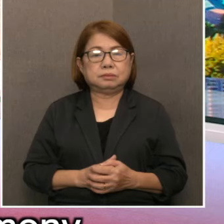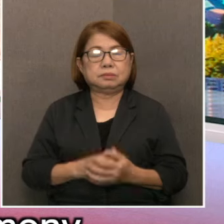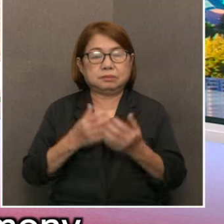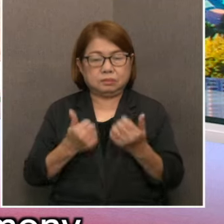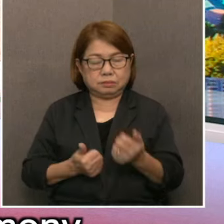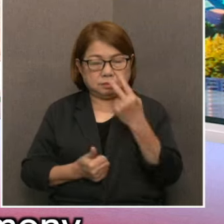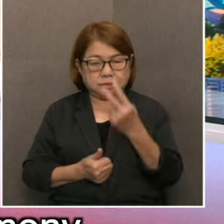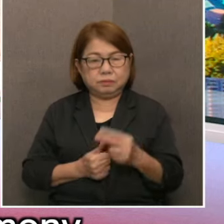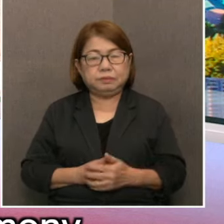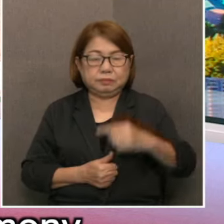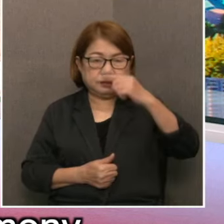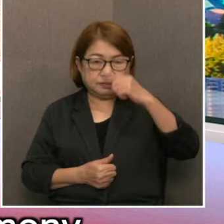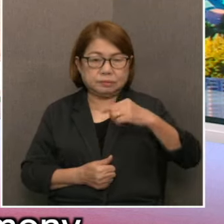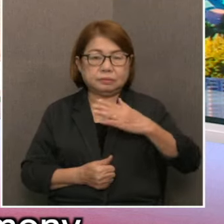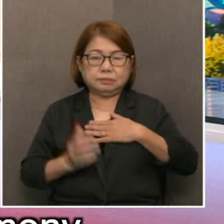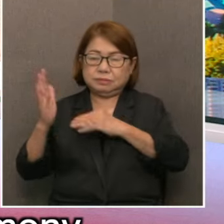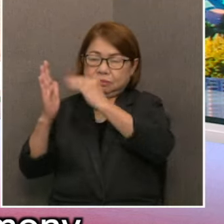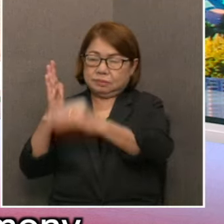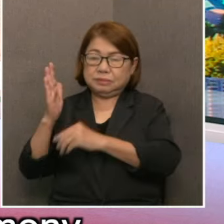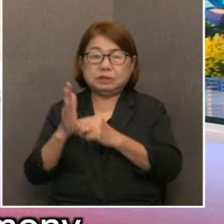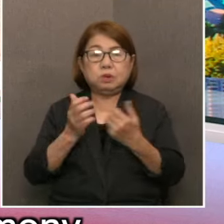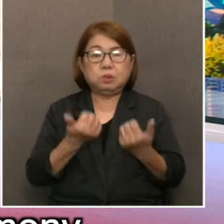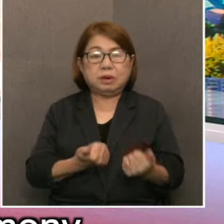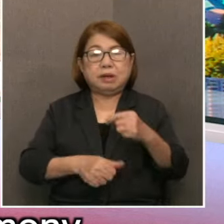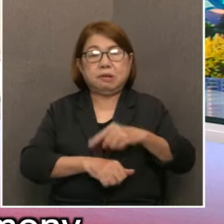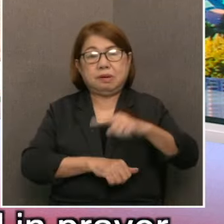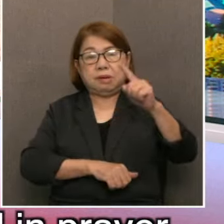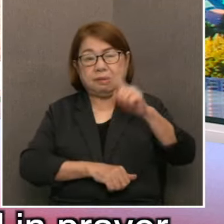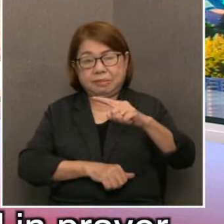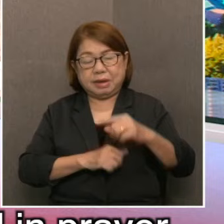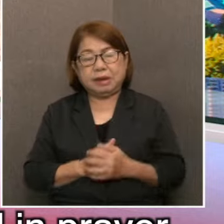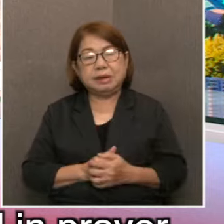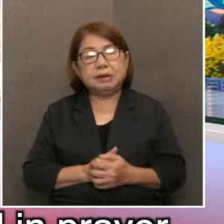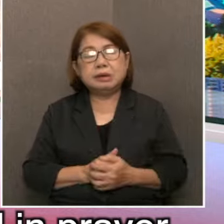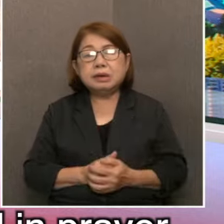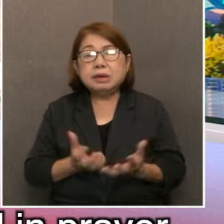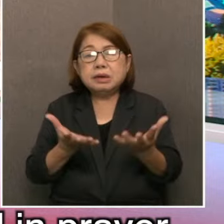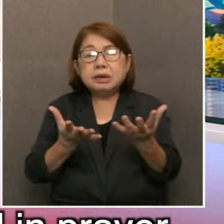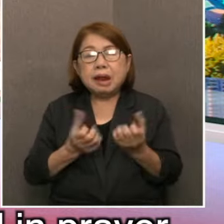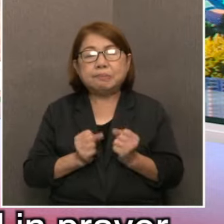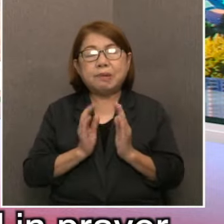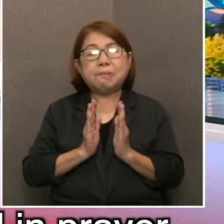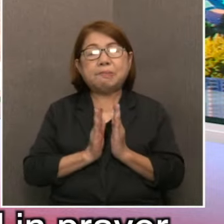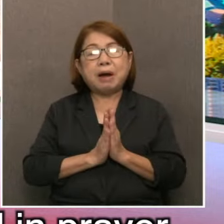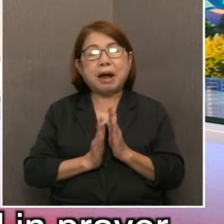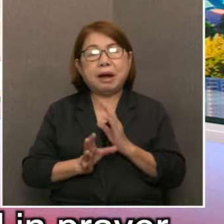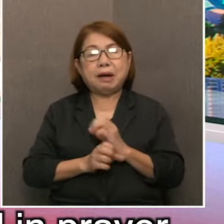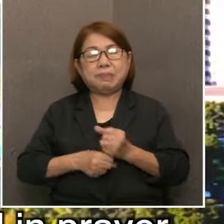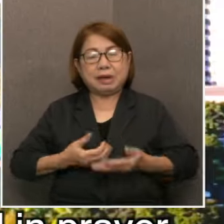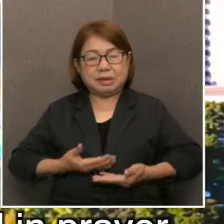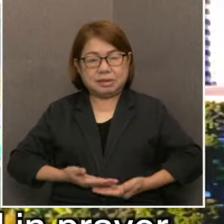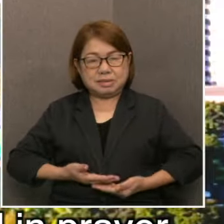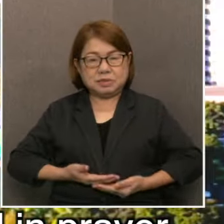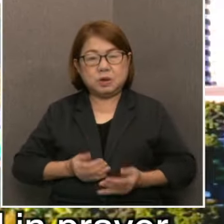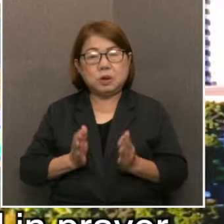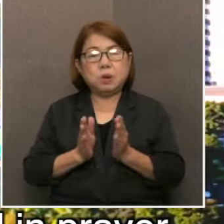ดูความเคลื่อนไหวในบ้านเรานะคะช่วงบ่ายวันนี้ค่ะจะมีพิธีรับมอบนะคะโกลเด้นบอยและประติมากรรมรูปสตรีพนมมืออย่างเป็นทางการนะค